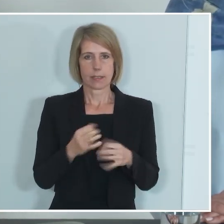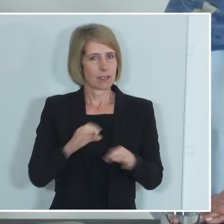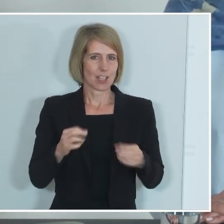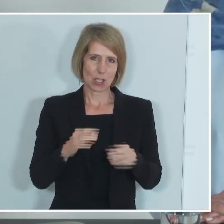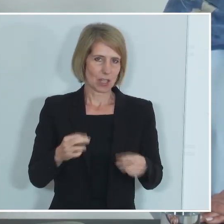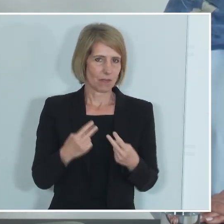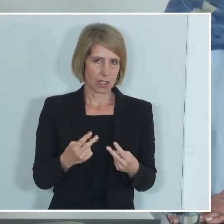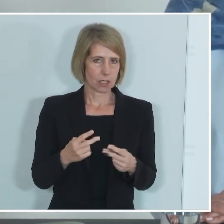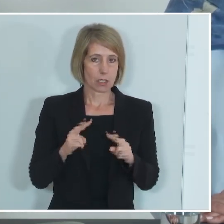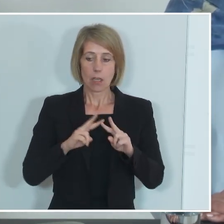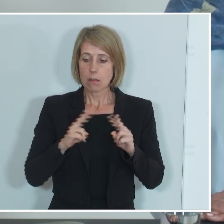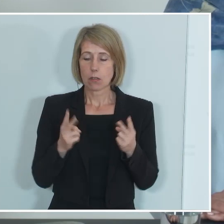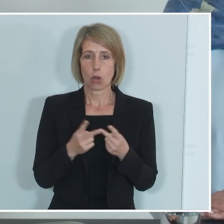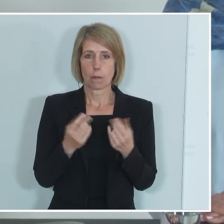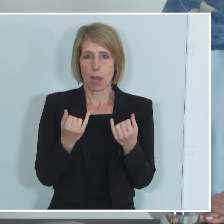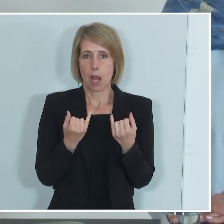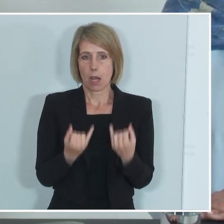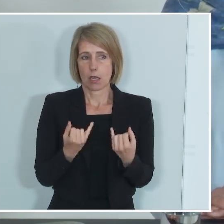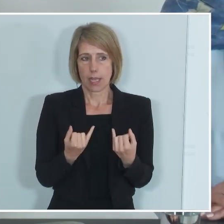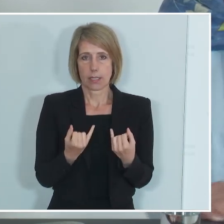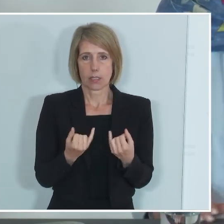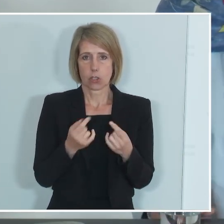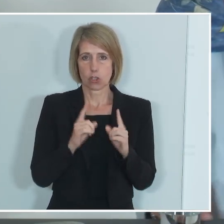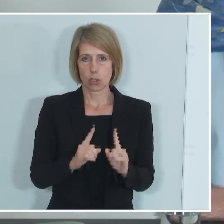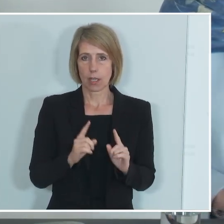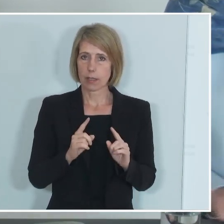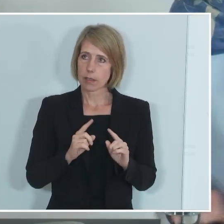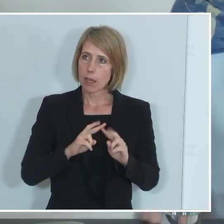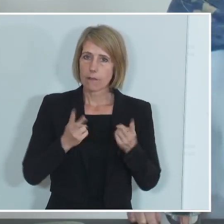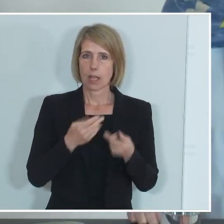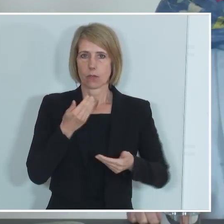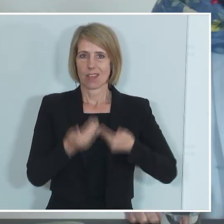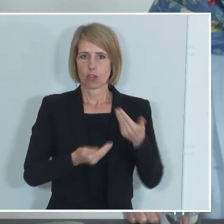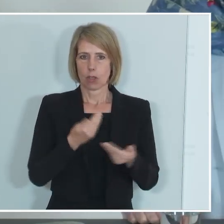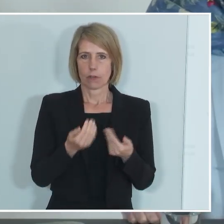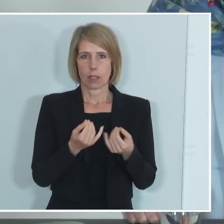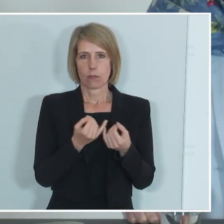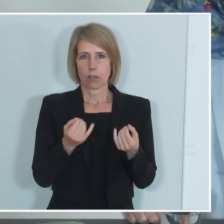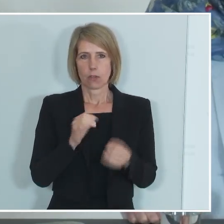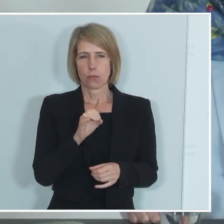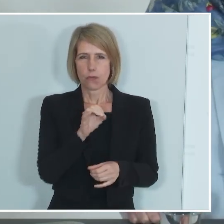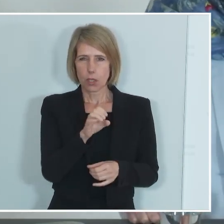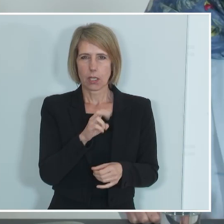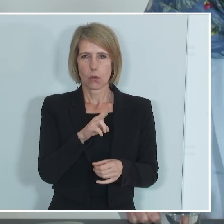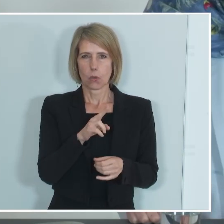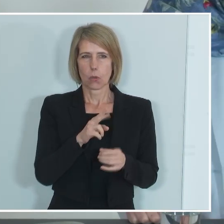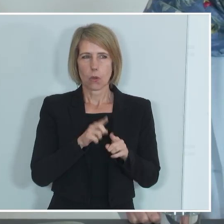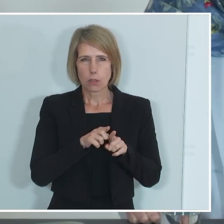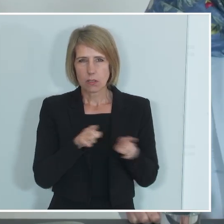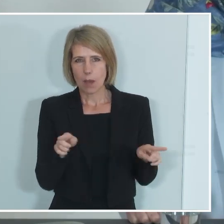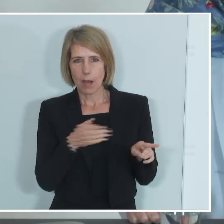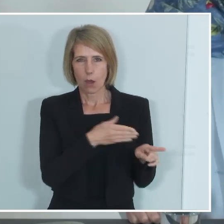Wir stehen global, geopolitisch, weltwirtschaftlich an einer Gabelung für die EU. Wenn es uns nicht gelingt,